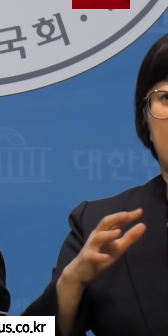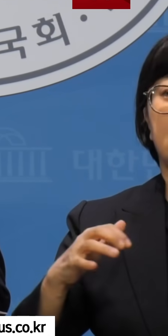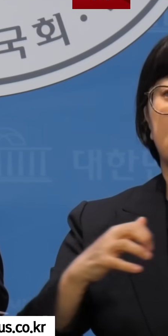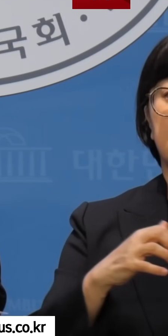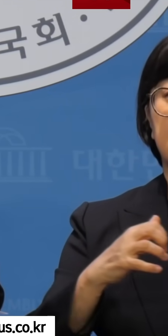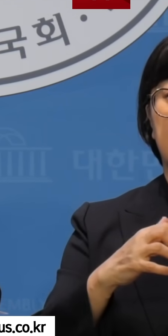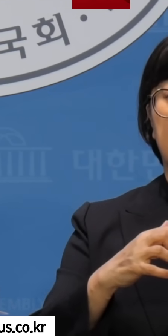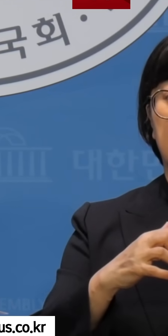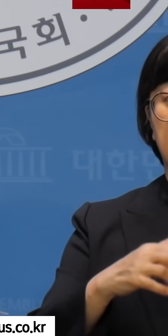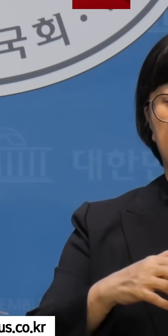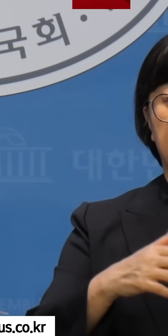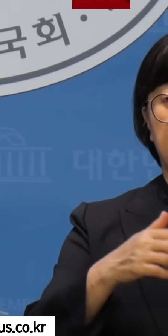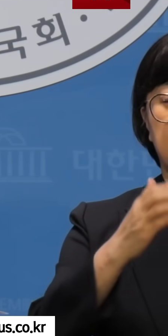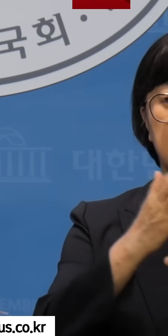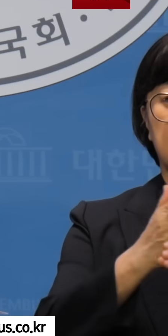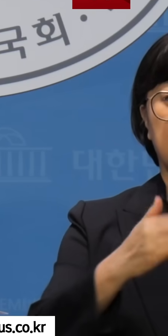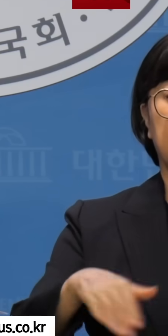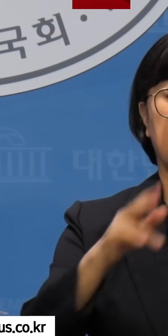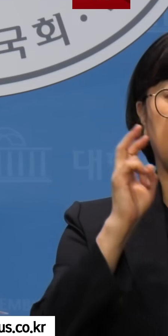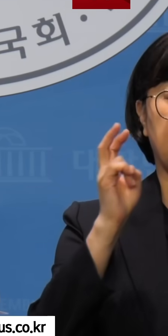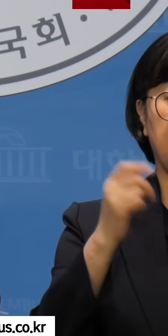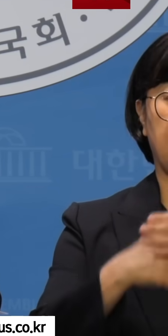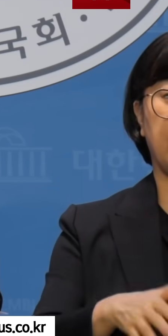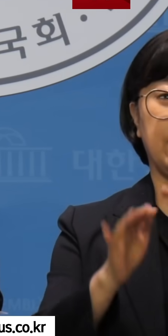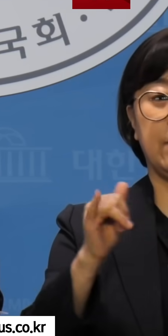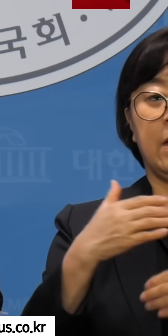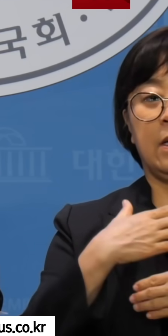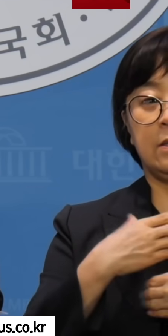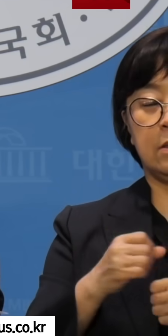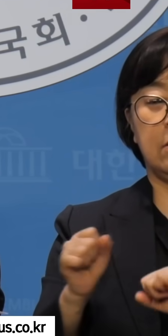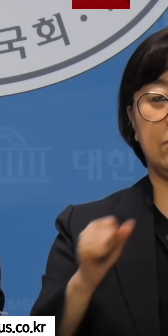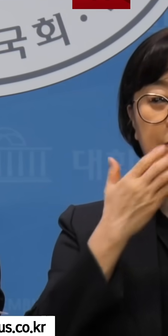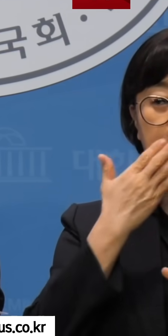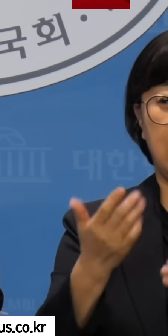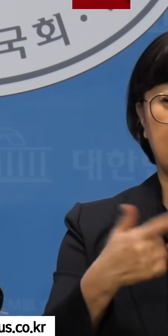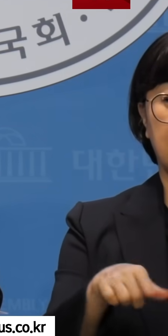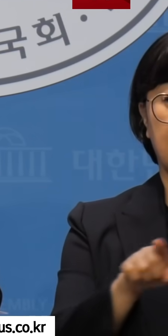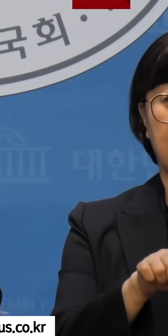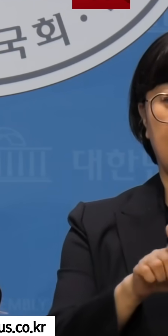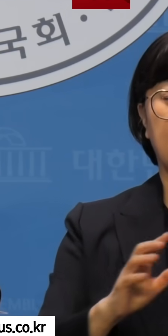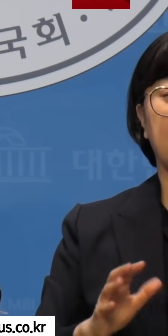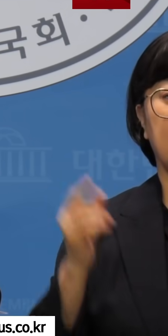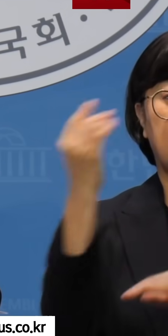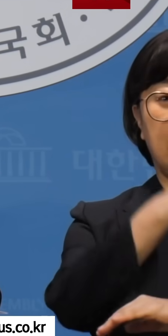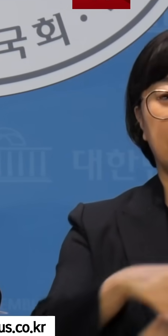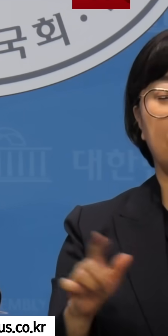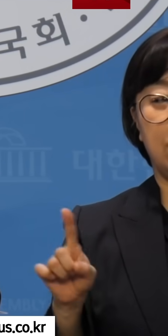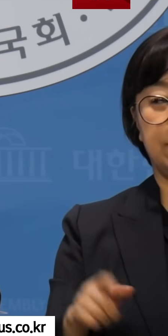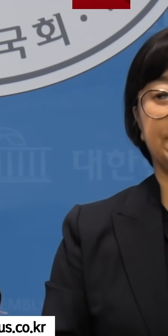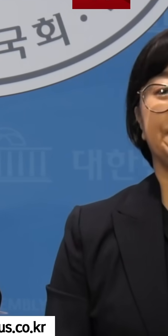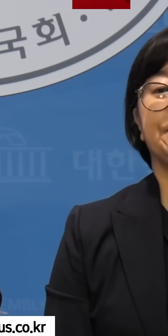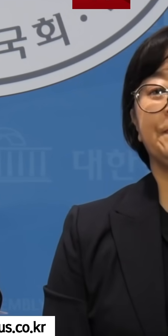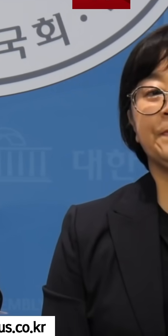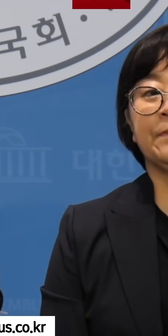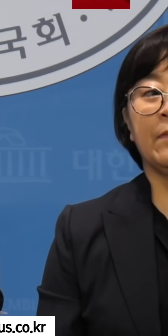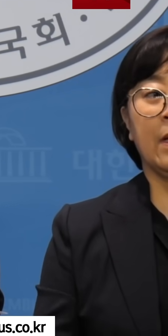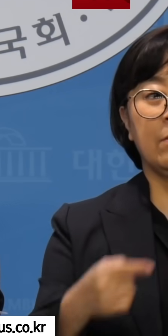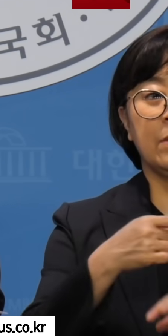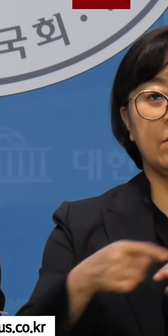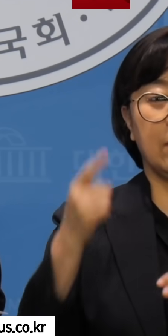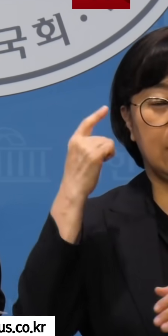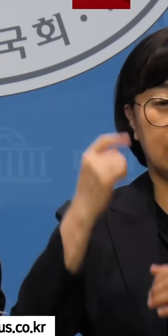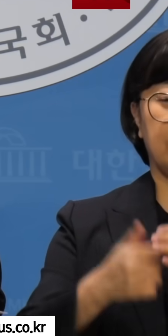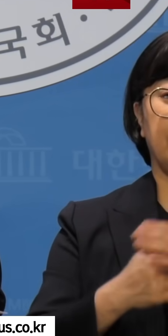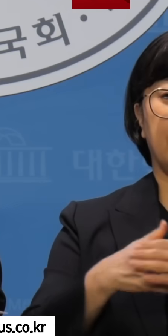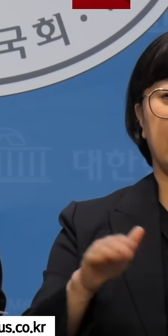질서 재편과 대결 속에서 우리 기업과 시민들이 안전하게 활동할 수 있도록 하는 국가 전략은 무엇인가? 민족과 이념의